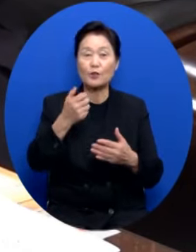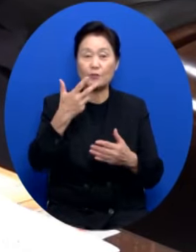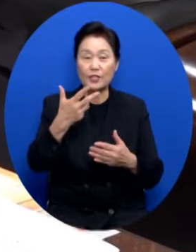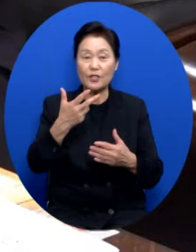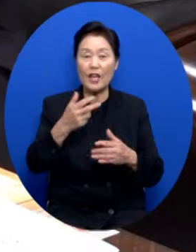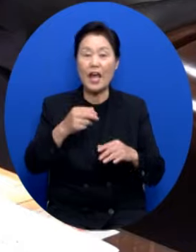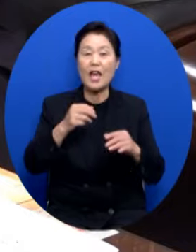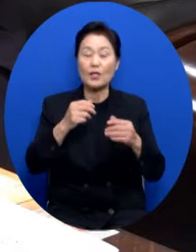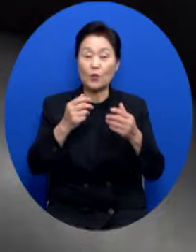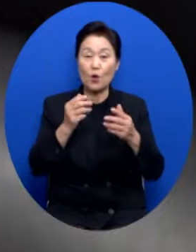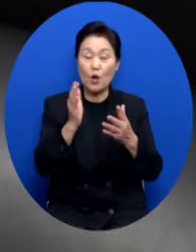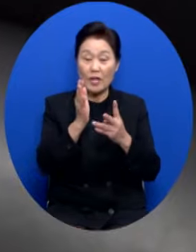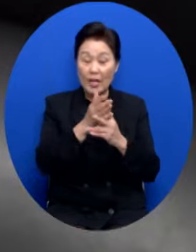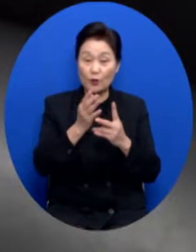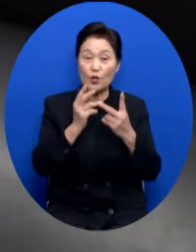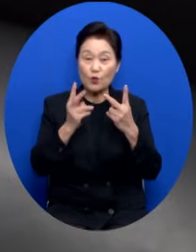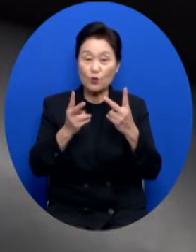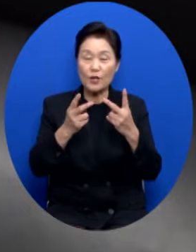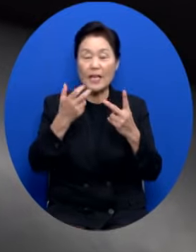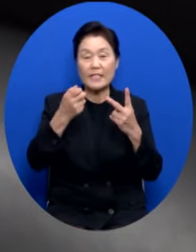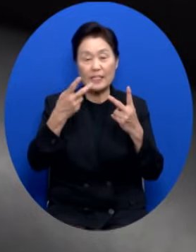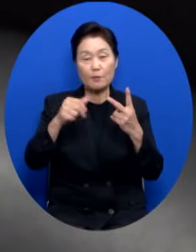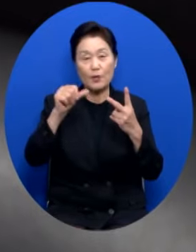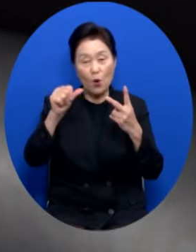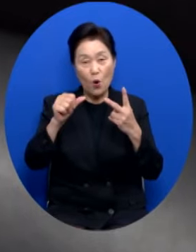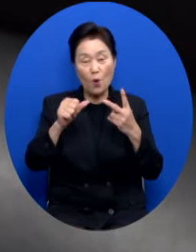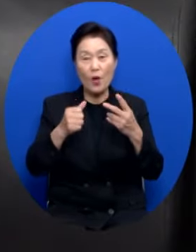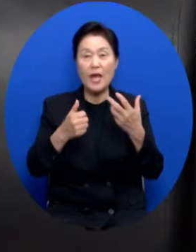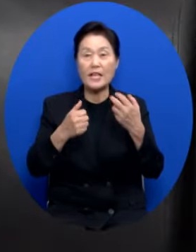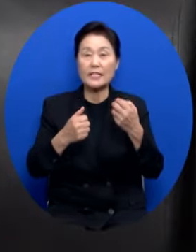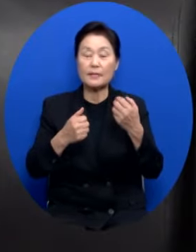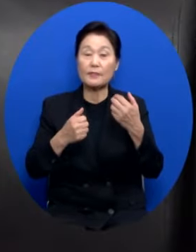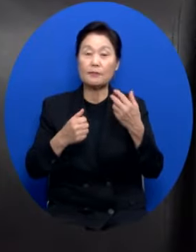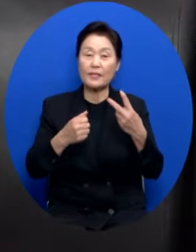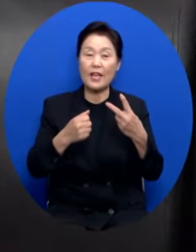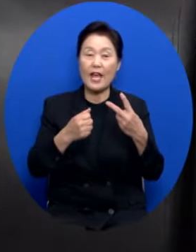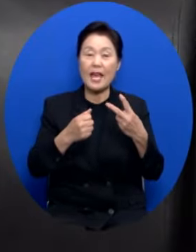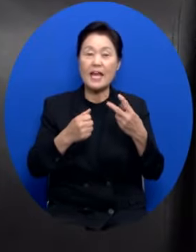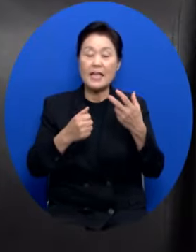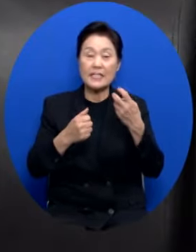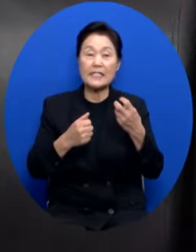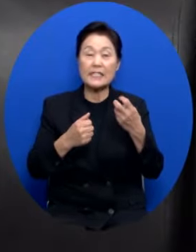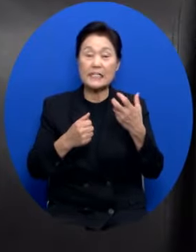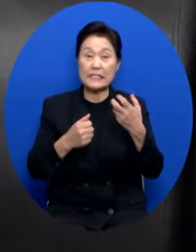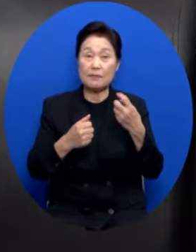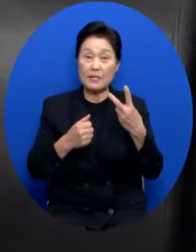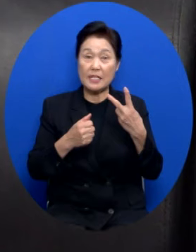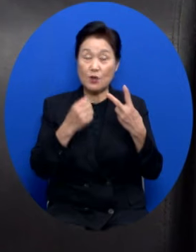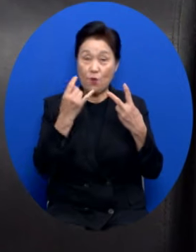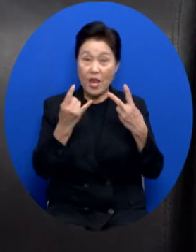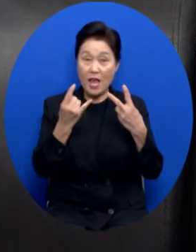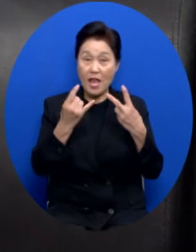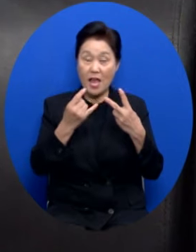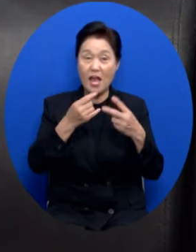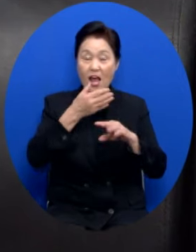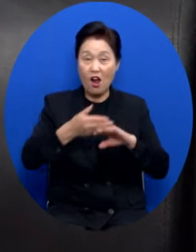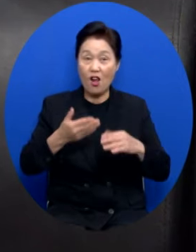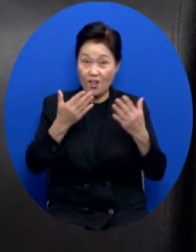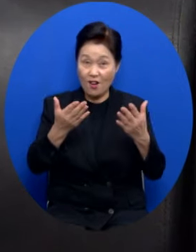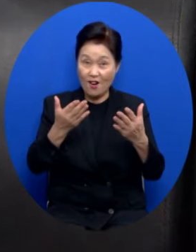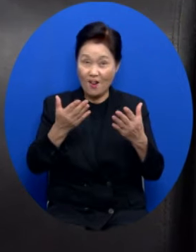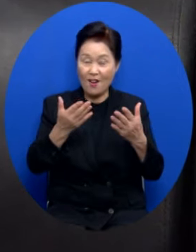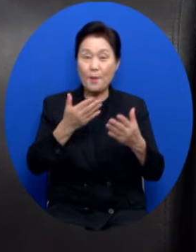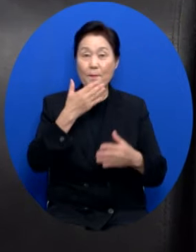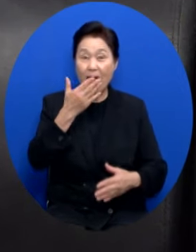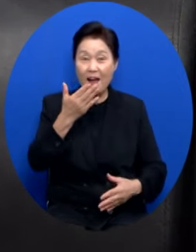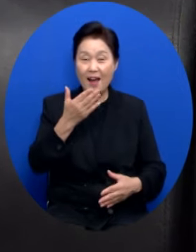5회, 총 72회 헌혈했습니다. 지금까지 72회 헌혈을 할 수 있도록 인도하신